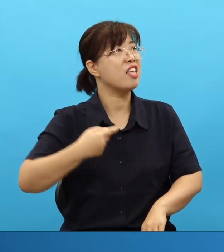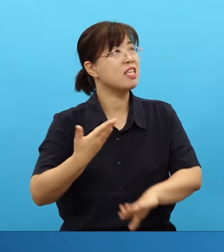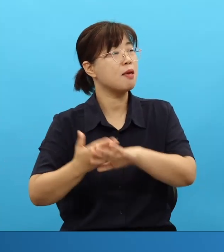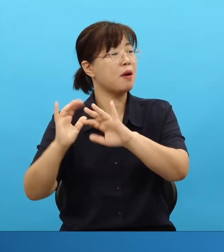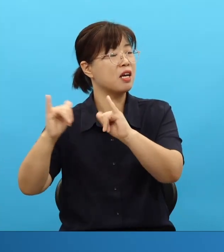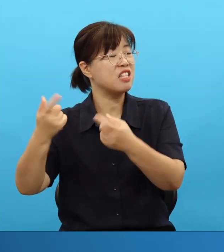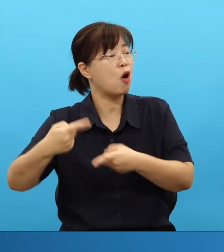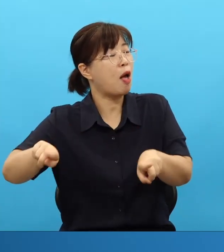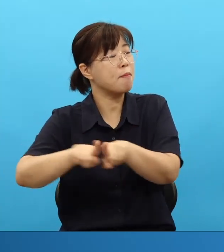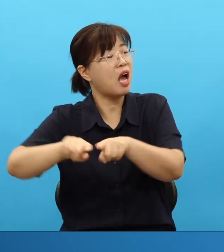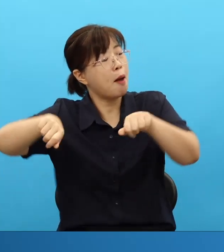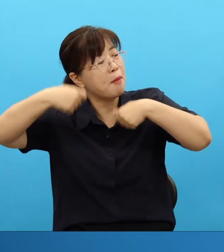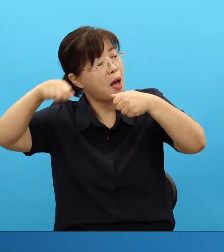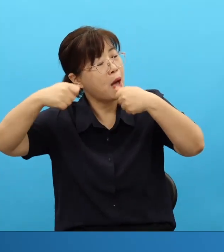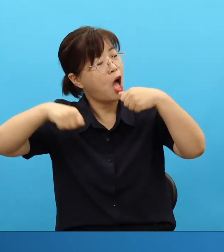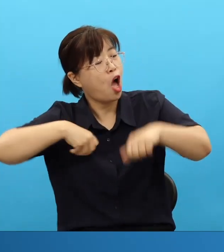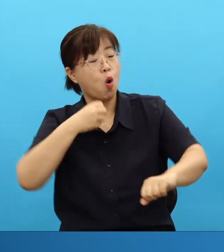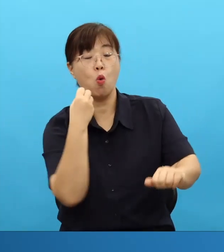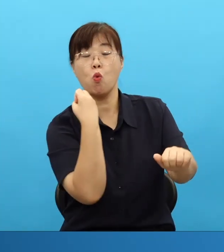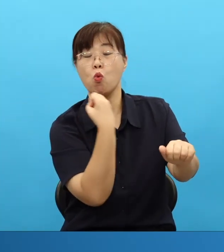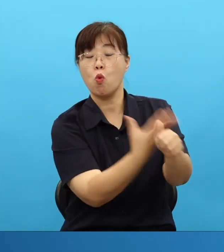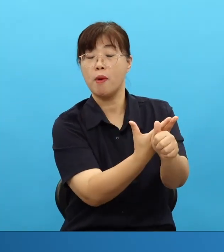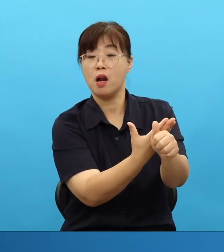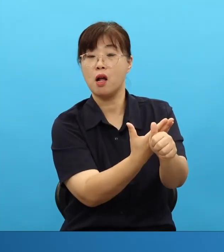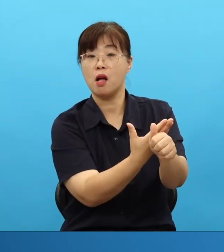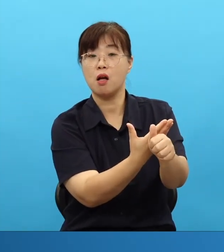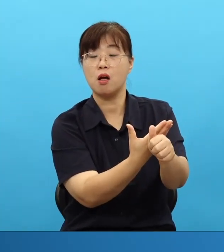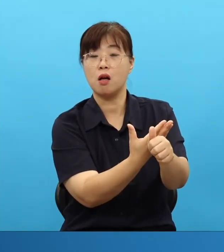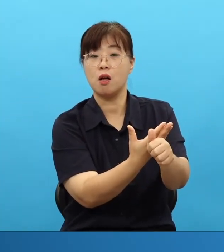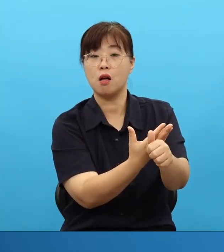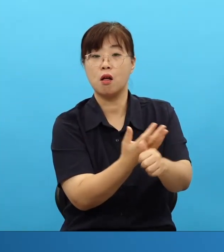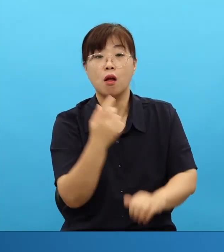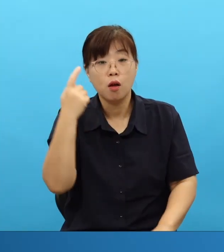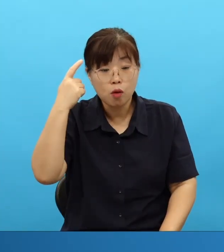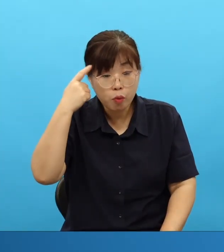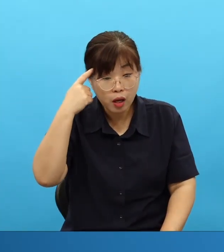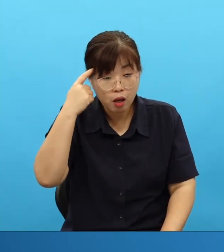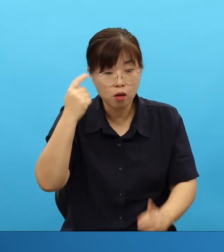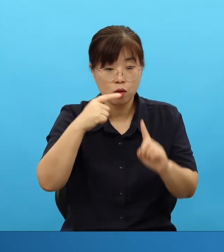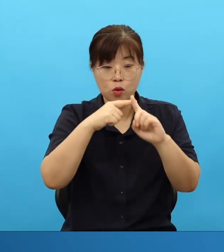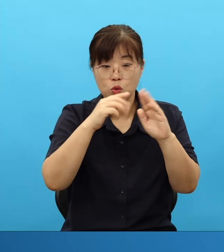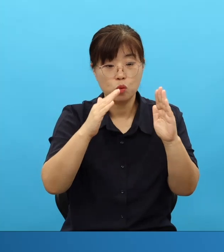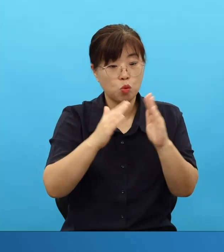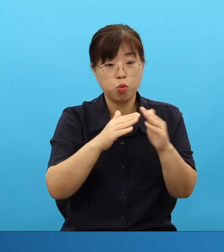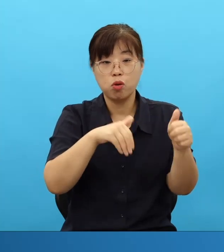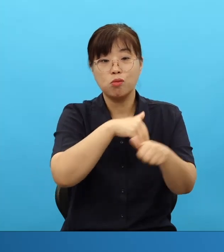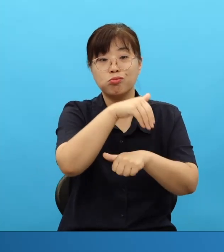거라 그래서 하나님 어떤 에서는요를 옮겨 버린